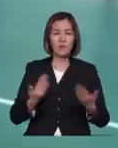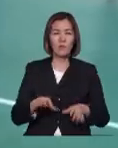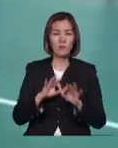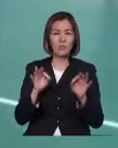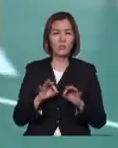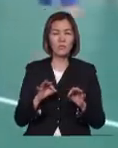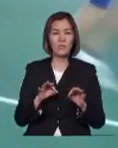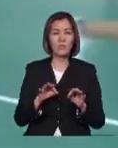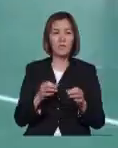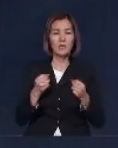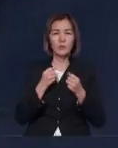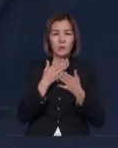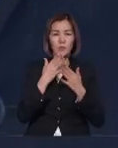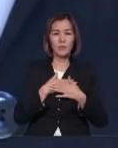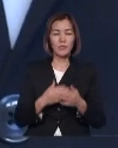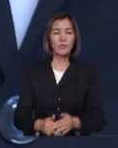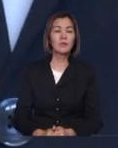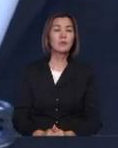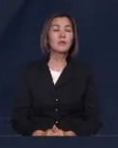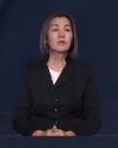и приобщаться к спорту.